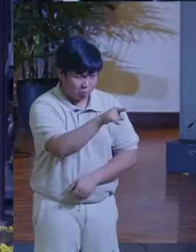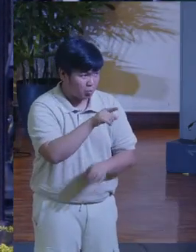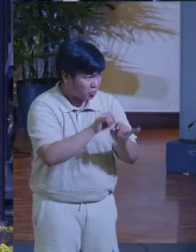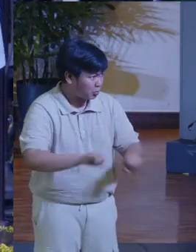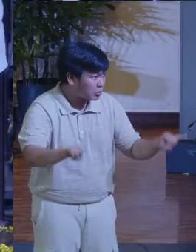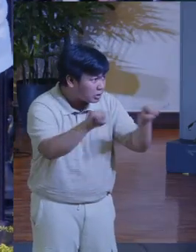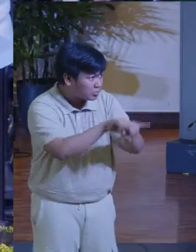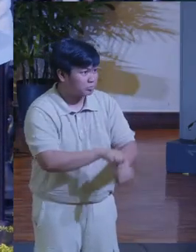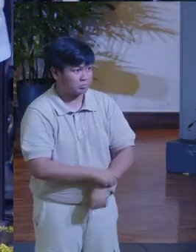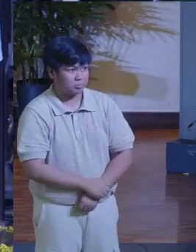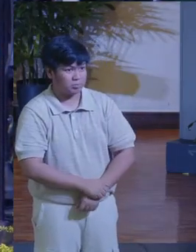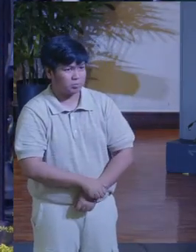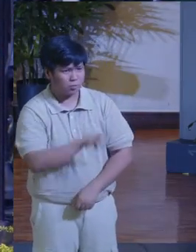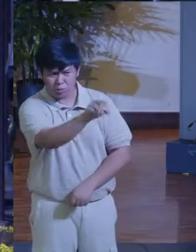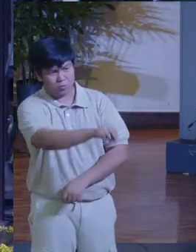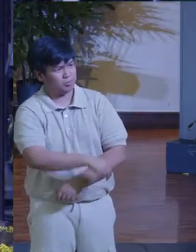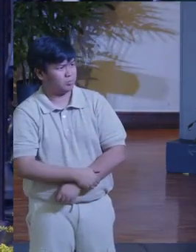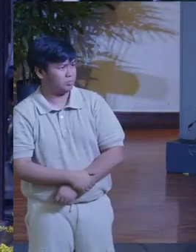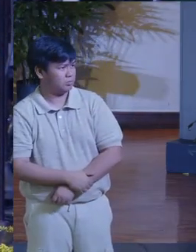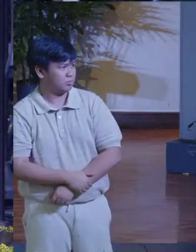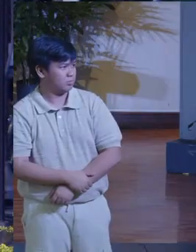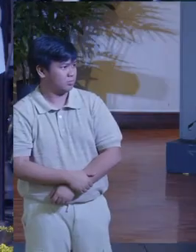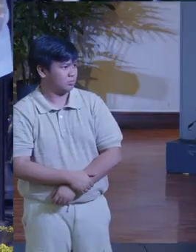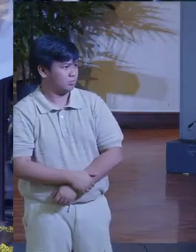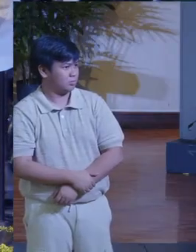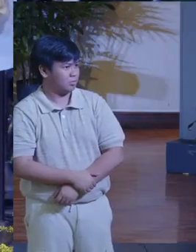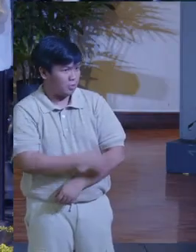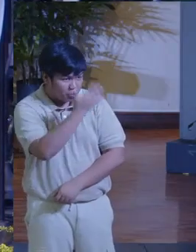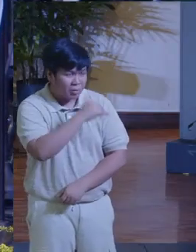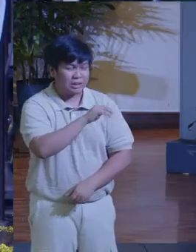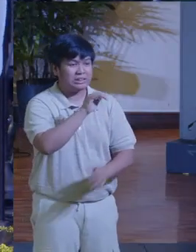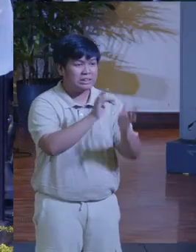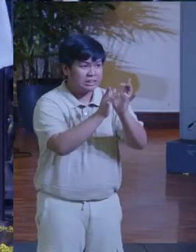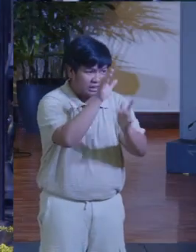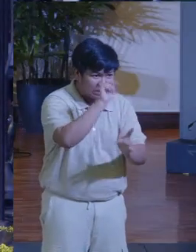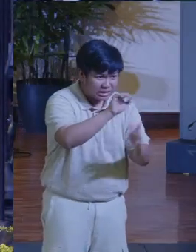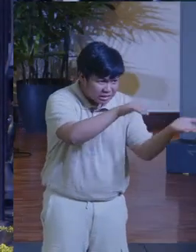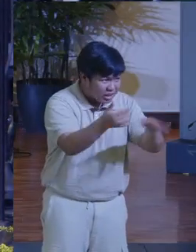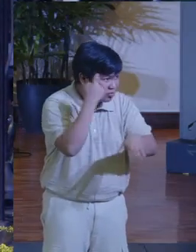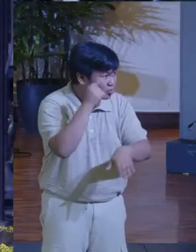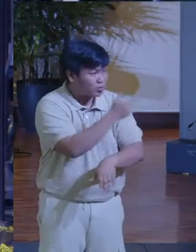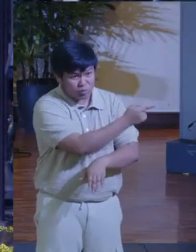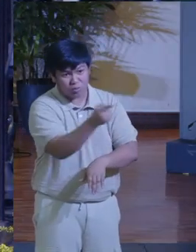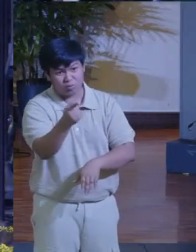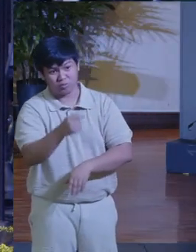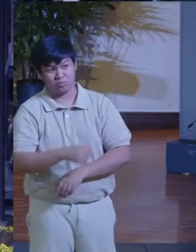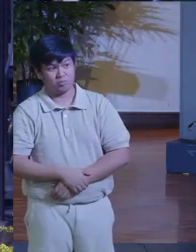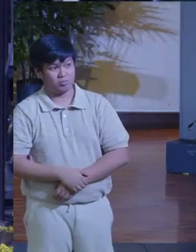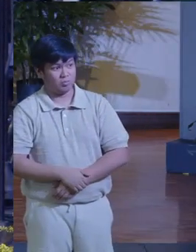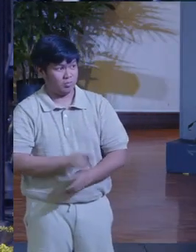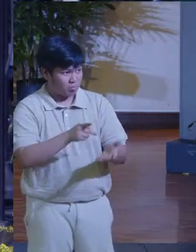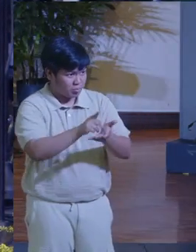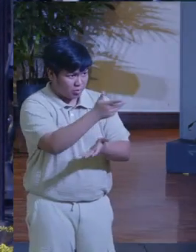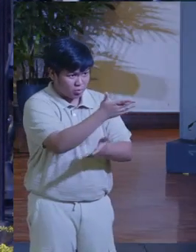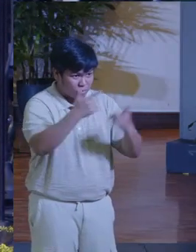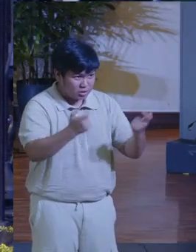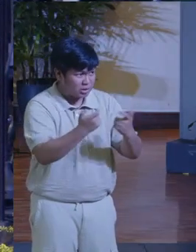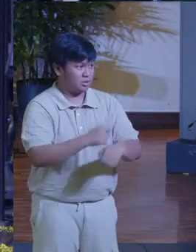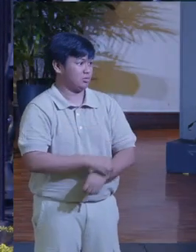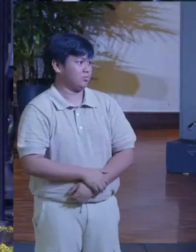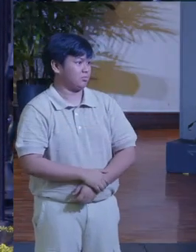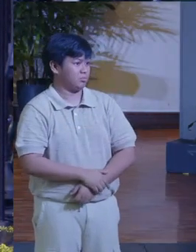worthy ka na isakripisyo ni Jesus ang kanyang kalwalhatian para lang pagbayaran ng iyong